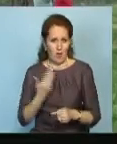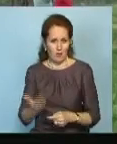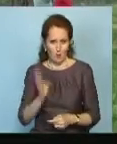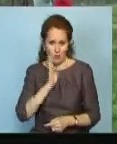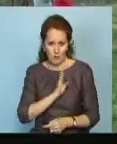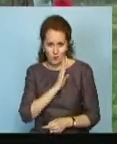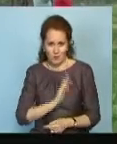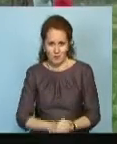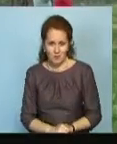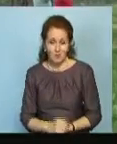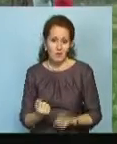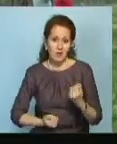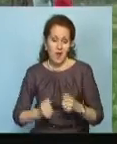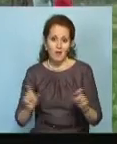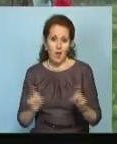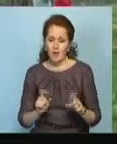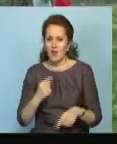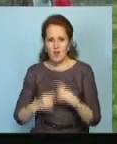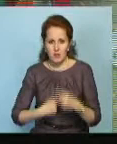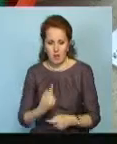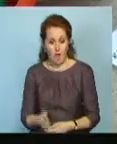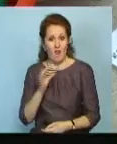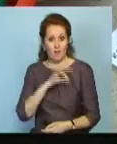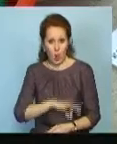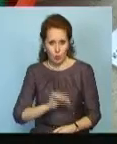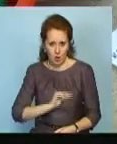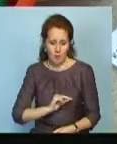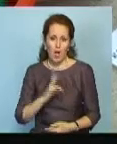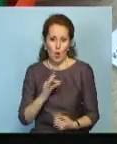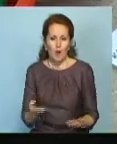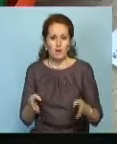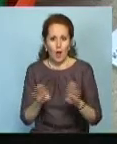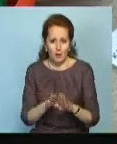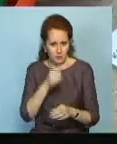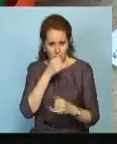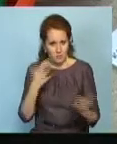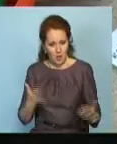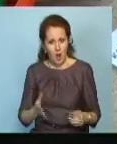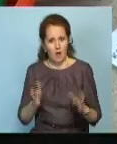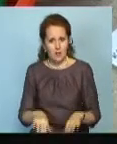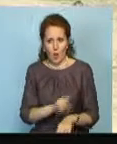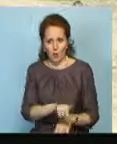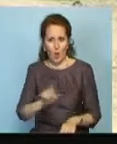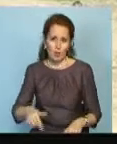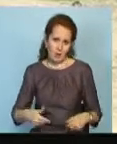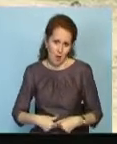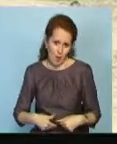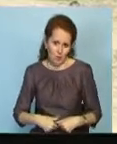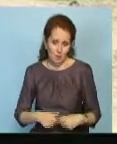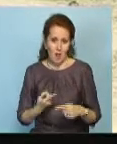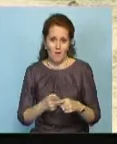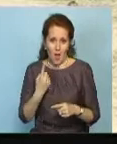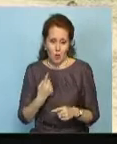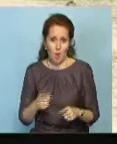Хотя автолавка и не всегда работает в плюс, но закрыть маршруты значит оставить жителей глубинки голодными. Только в одном Силтинском районе этот